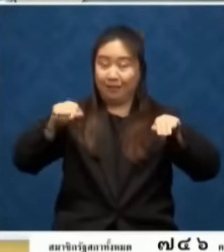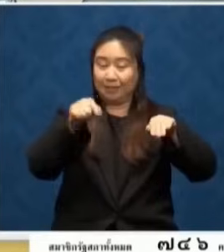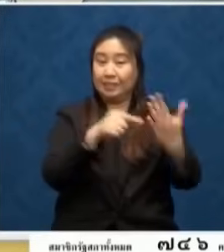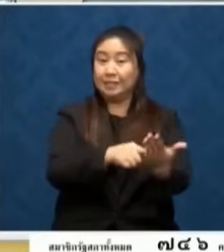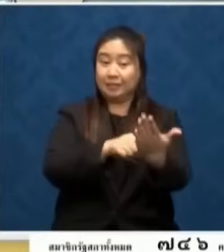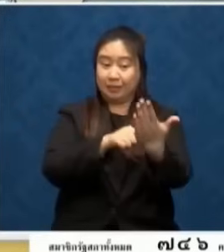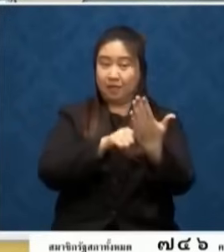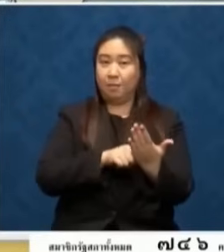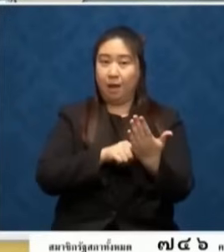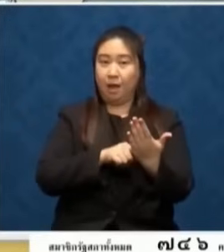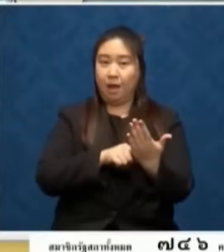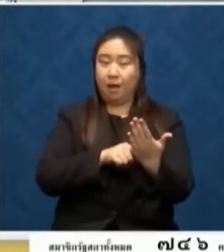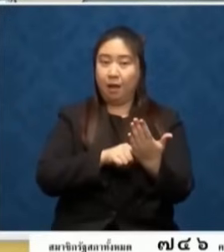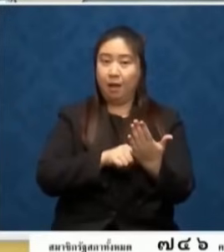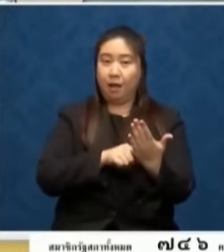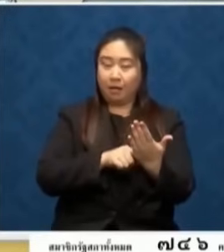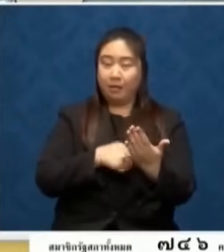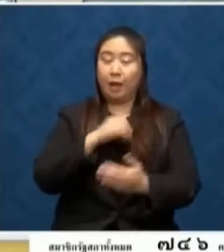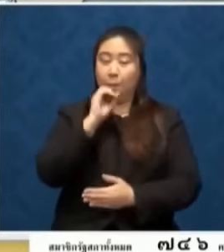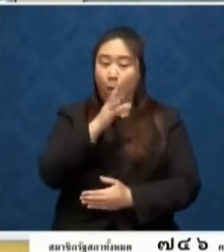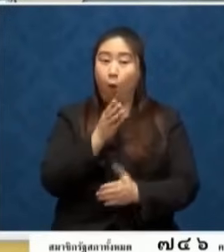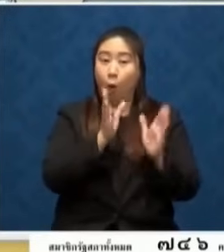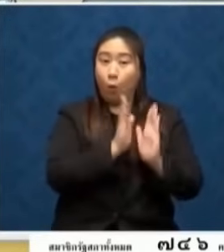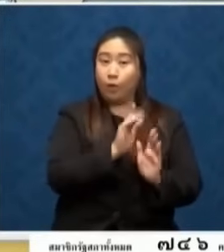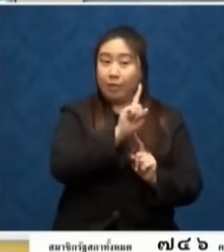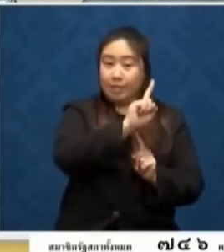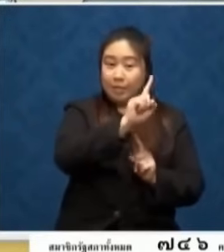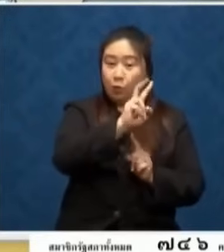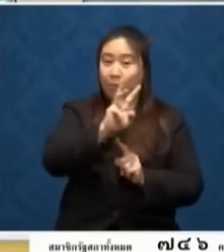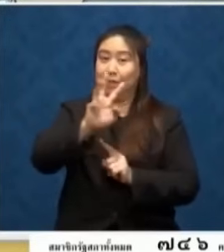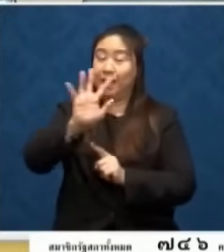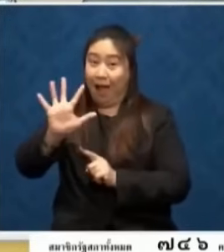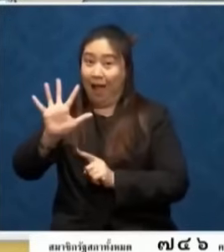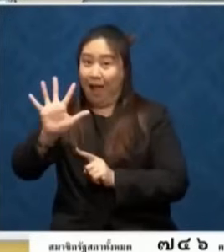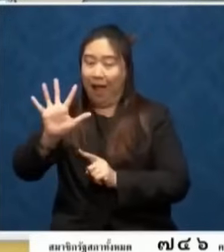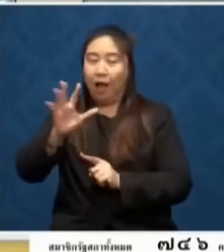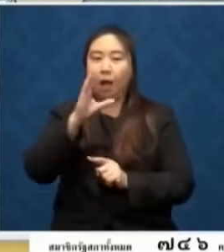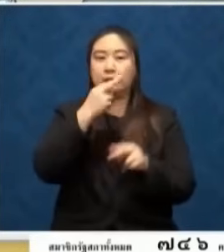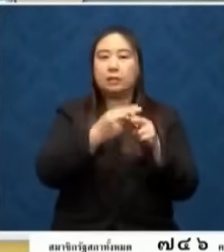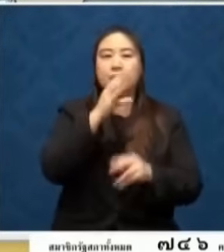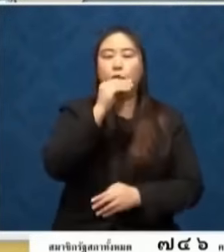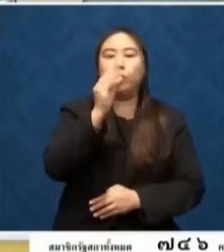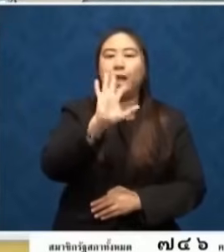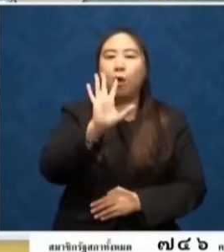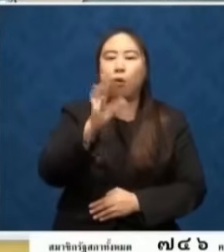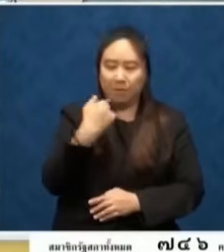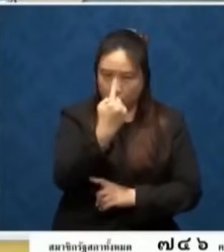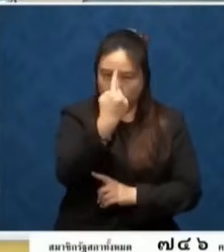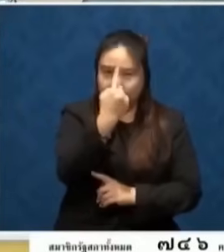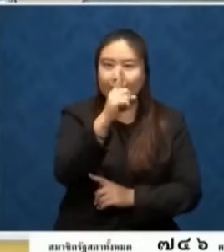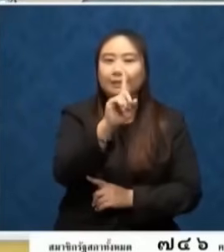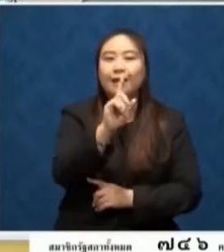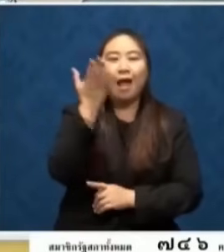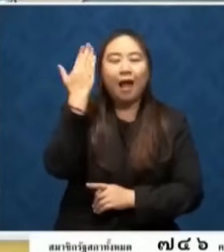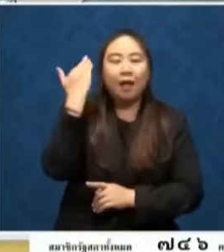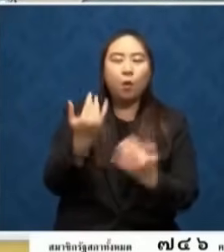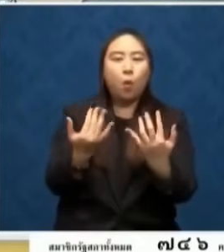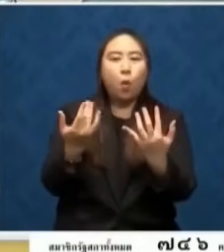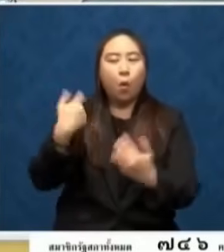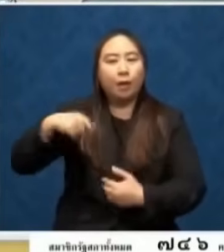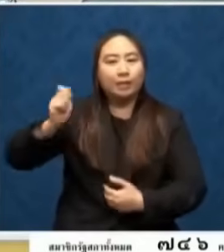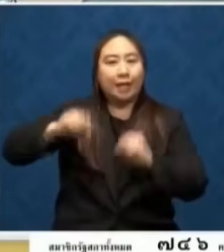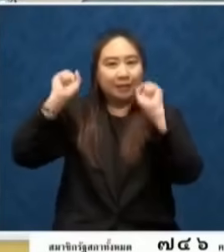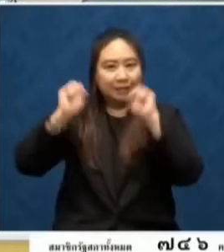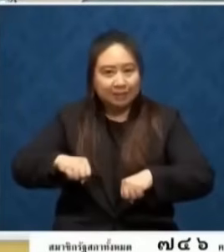าที่ผมเรียนไป5ท่านไม่ขอเอ่ยชื่อ1ท่านเสียชีวิตไประหว่างรอคำพิพากษ